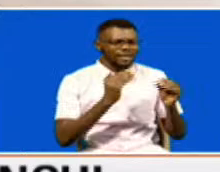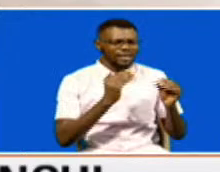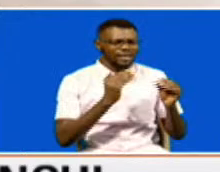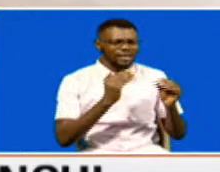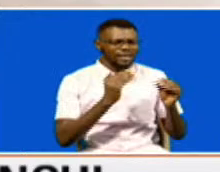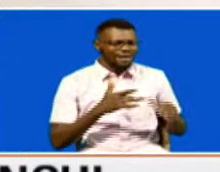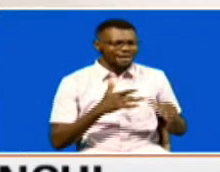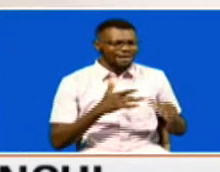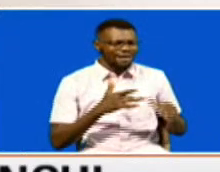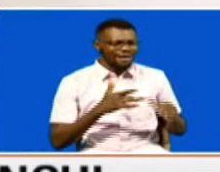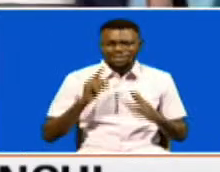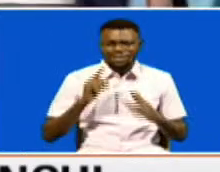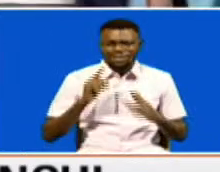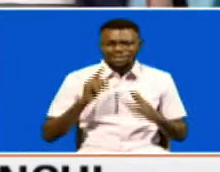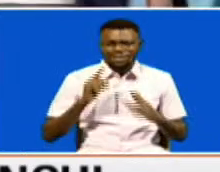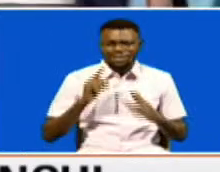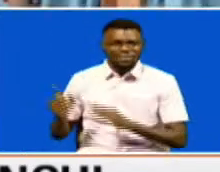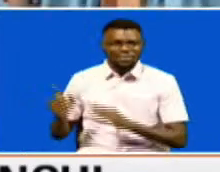alitoroka.